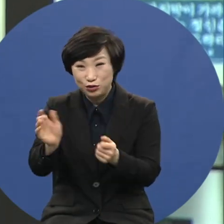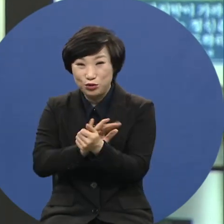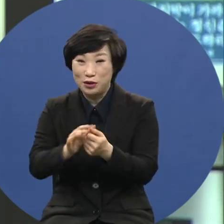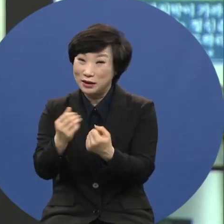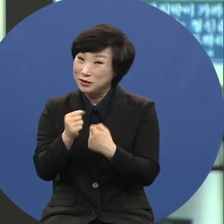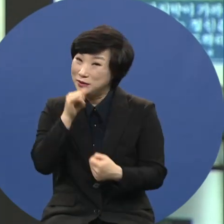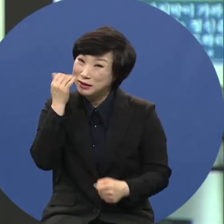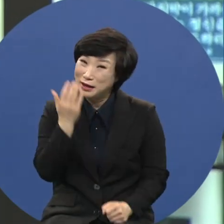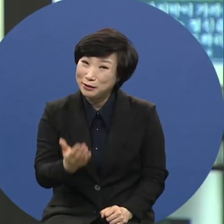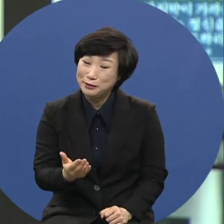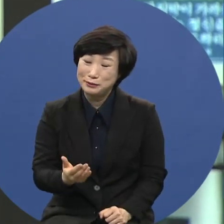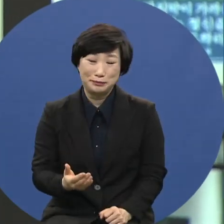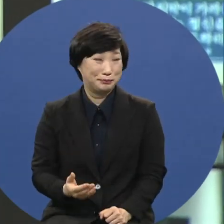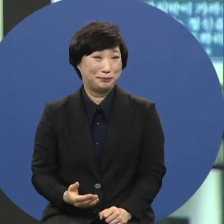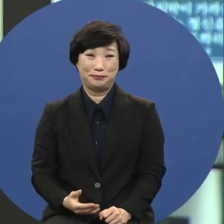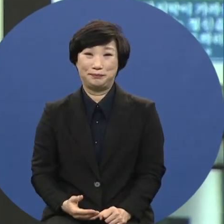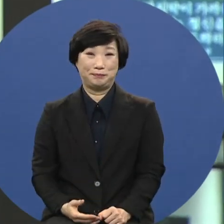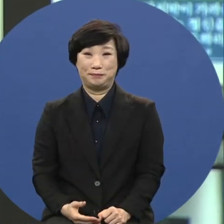있느냐.